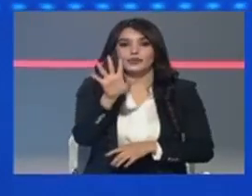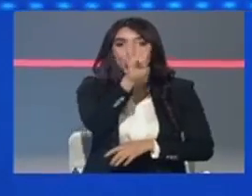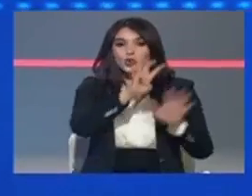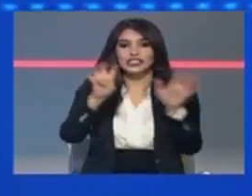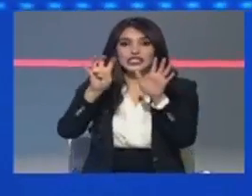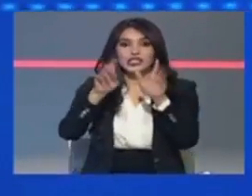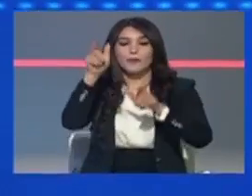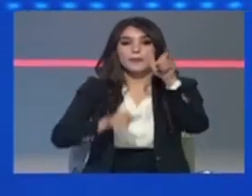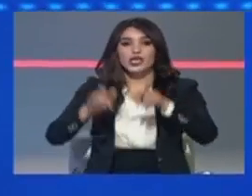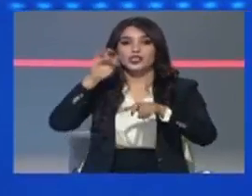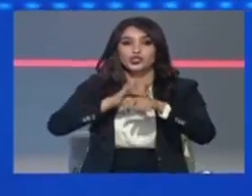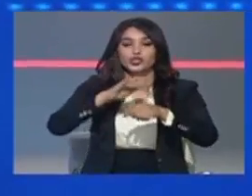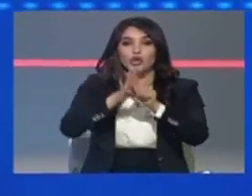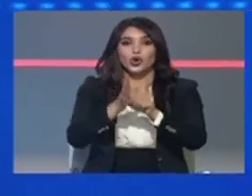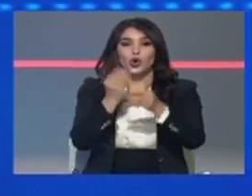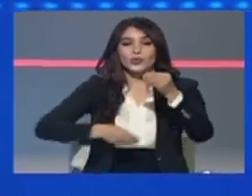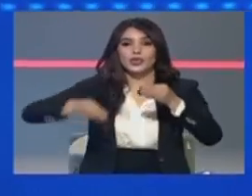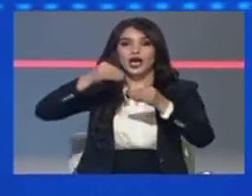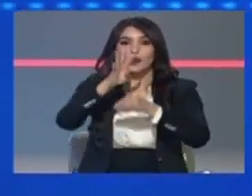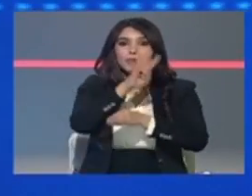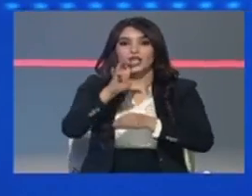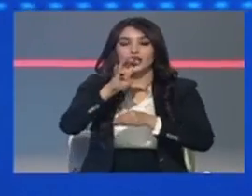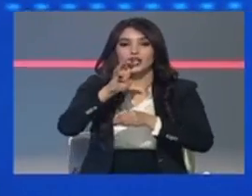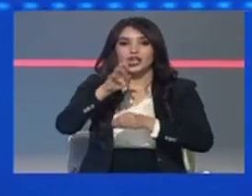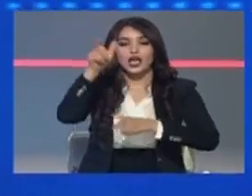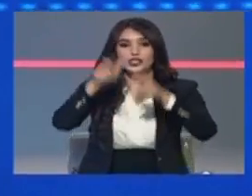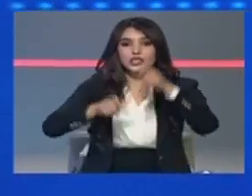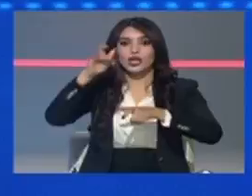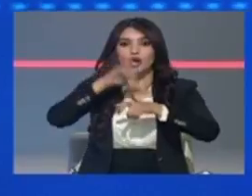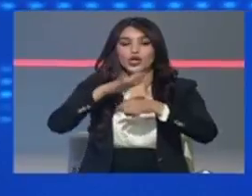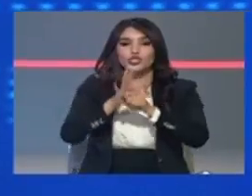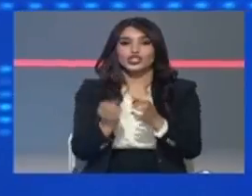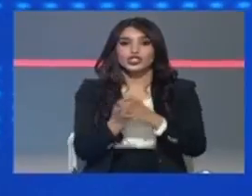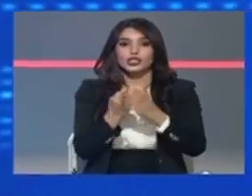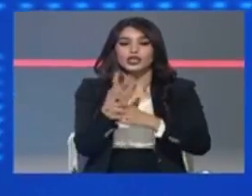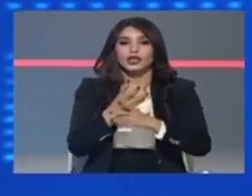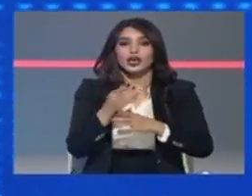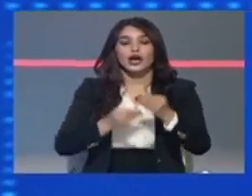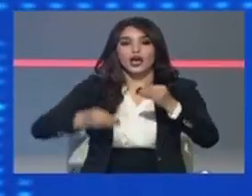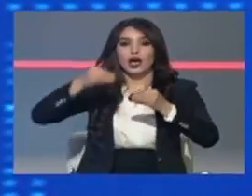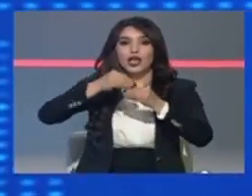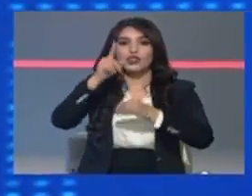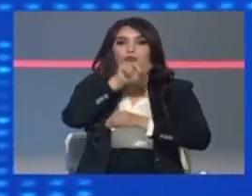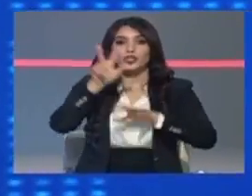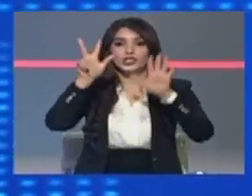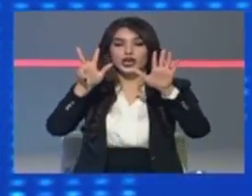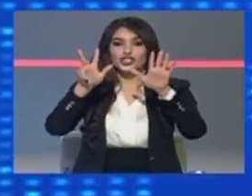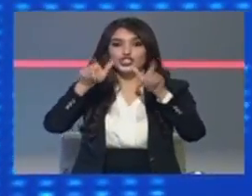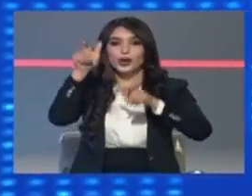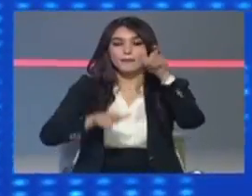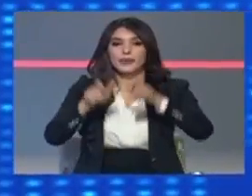495 حالة بزيادة 40 إصابة جديدة، فيما ارتفع عدد الوفيات إلى 18 بعد